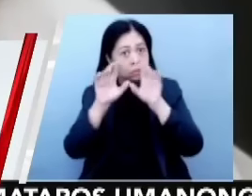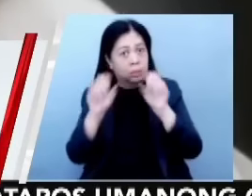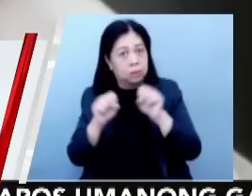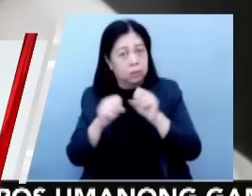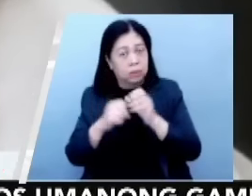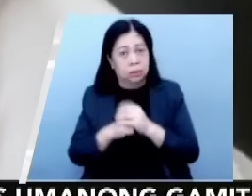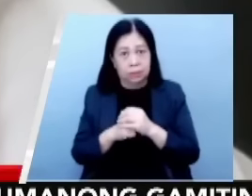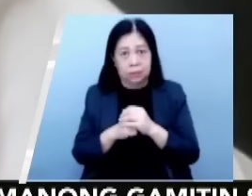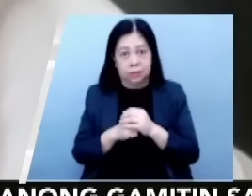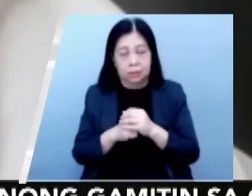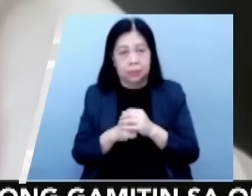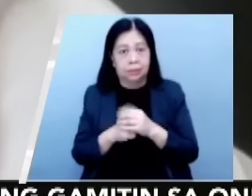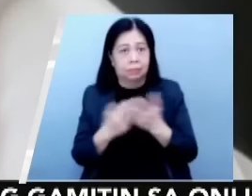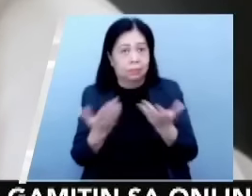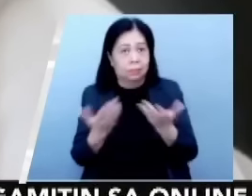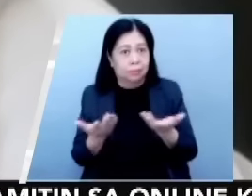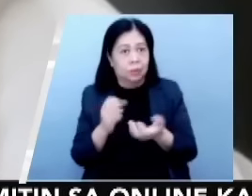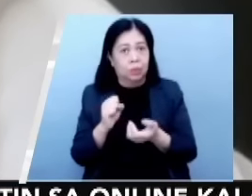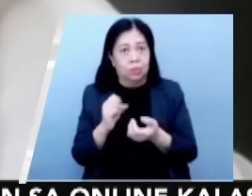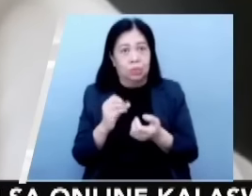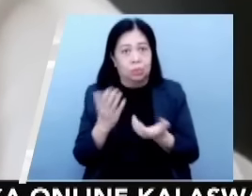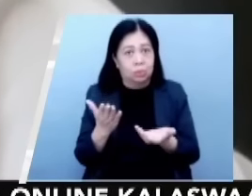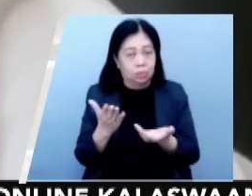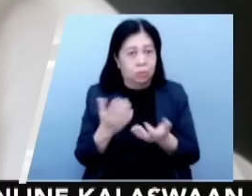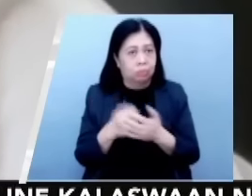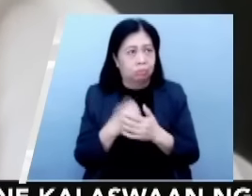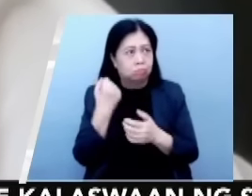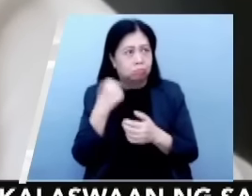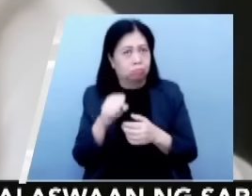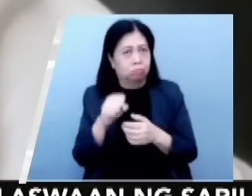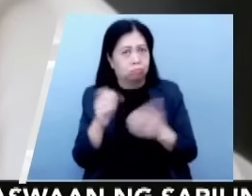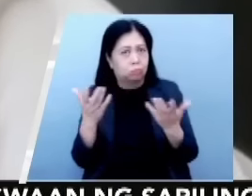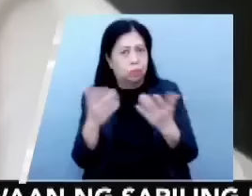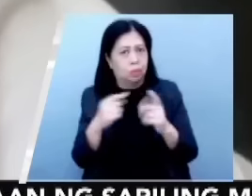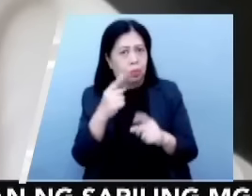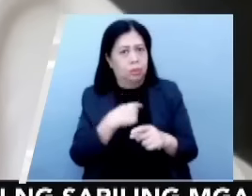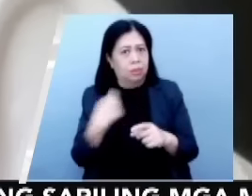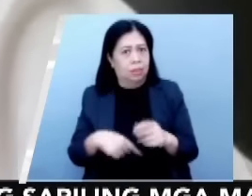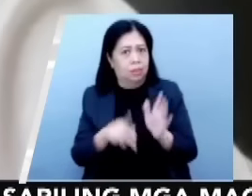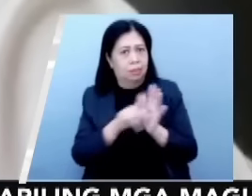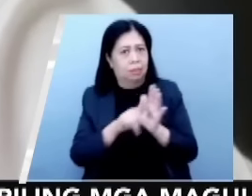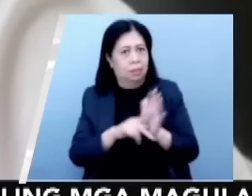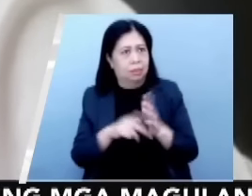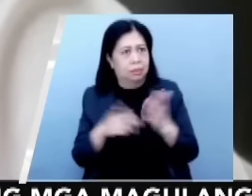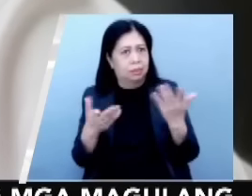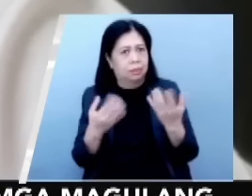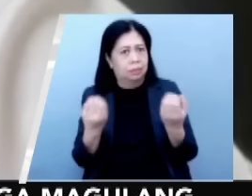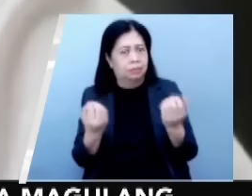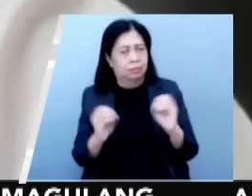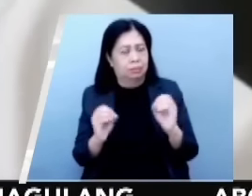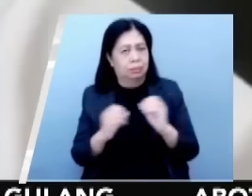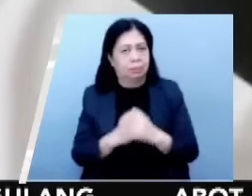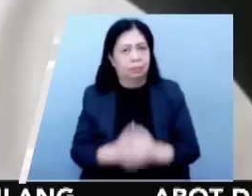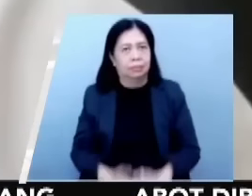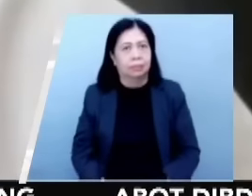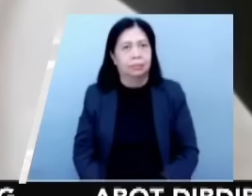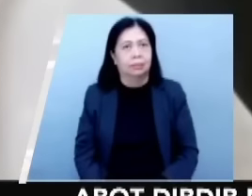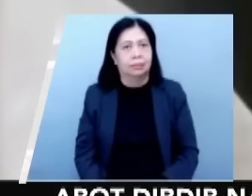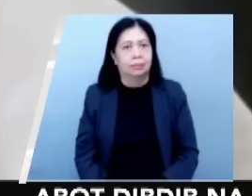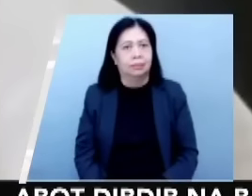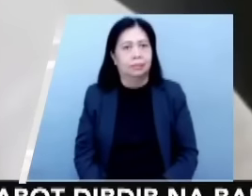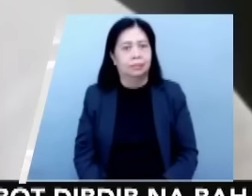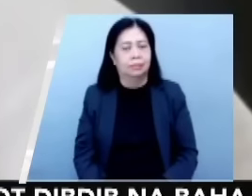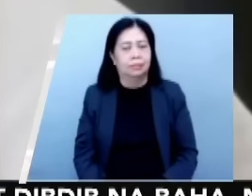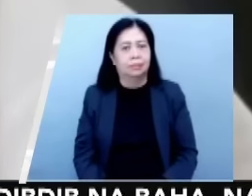presidente. So there is no violation of the One China Policy. Diba? Oo. Diba? If we look at it from a